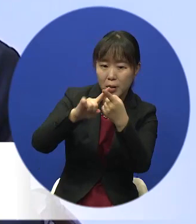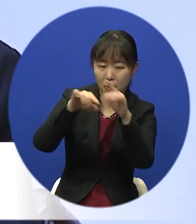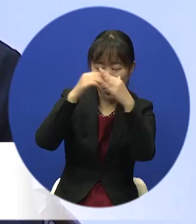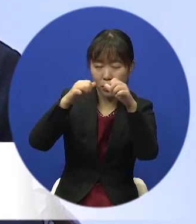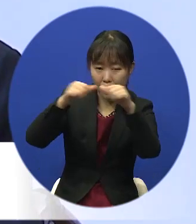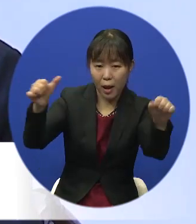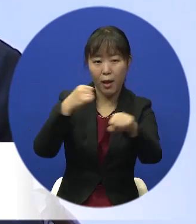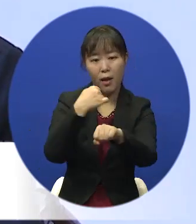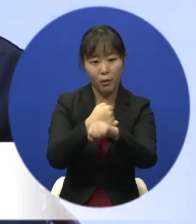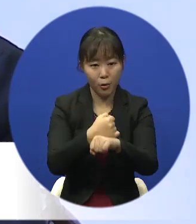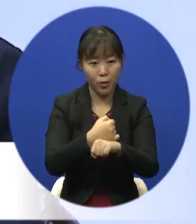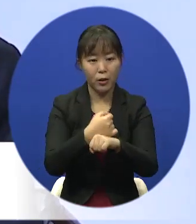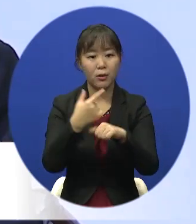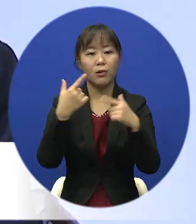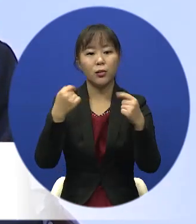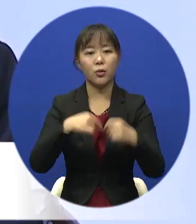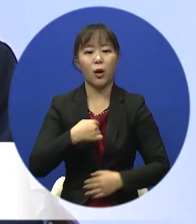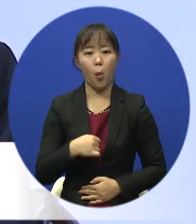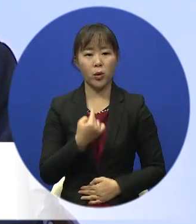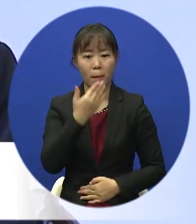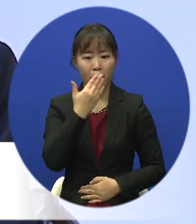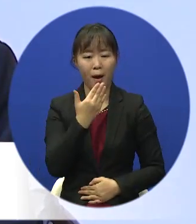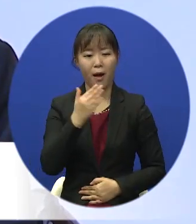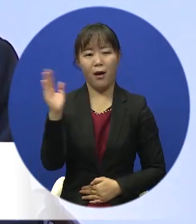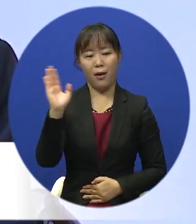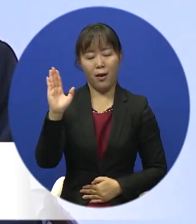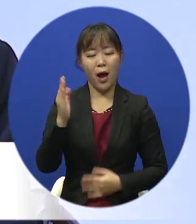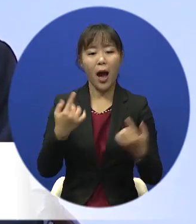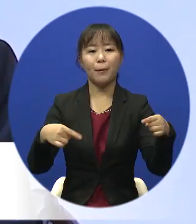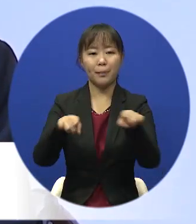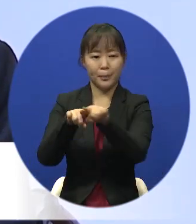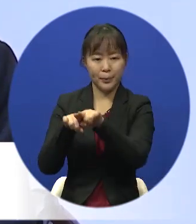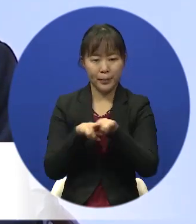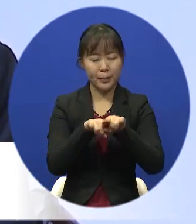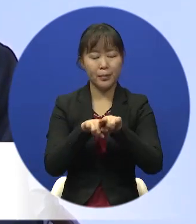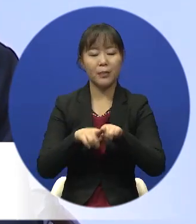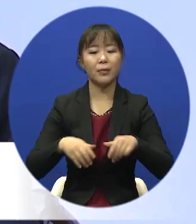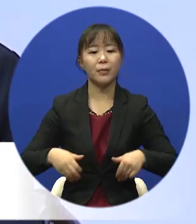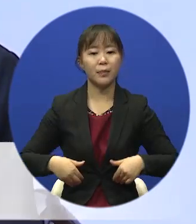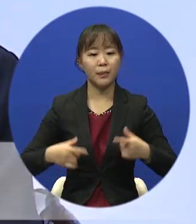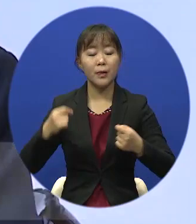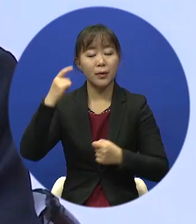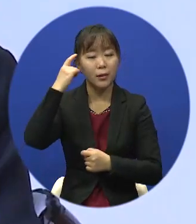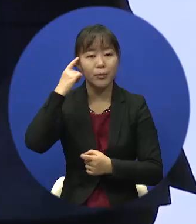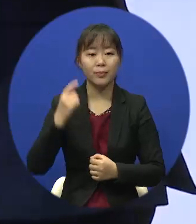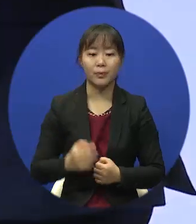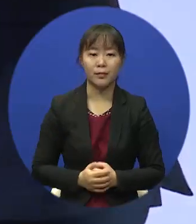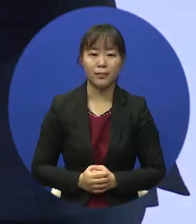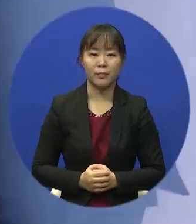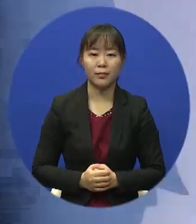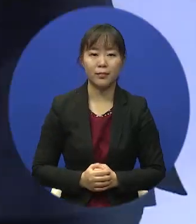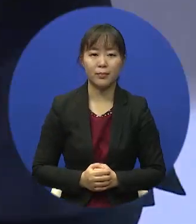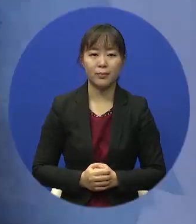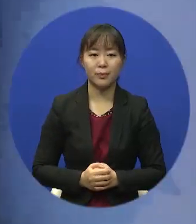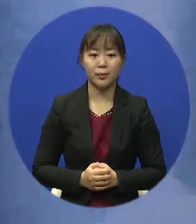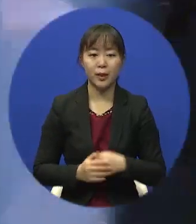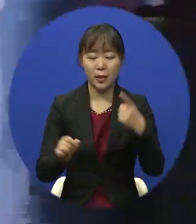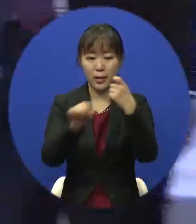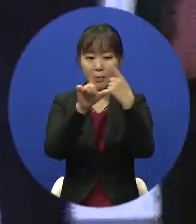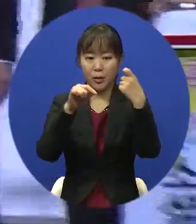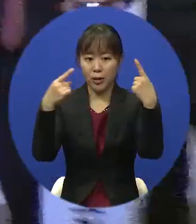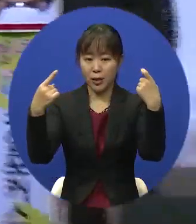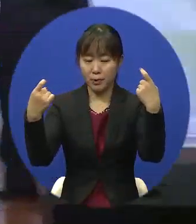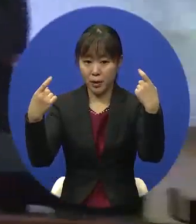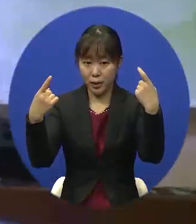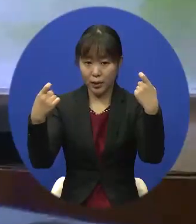깨 부수고 이거는 혼자 할 수 있는 일이 아니라 함께 해야 된 일이라고 생각합니다. 한편 11월